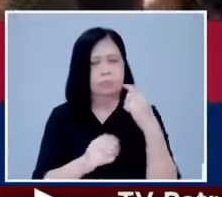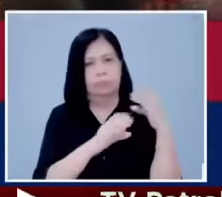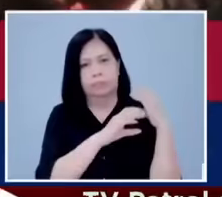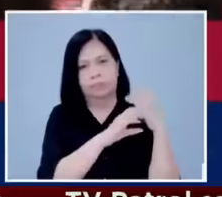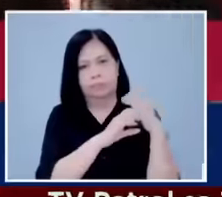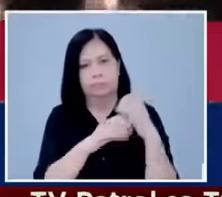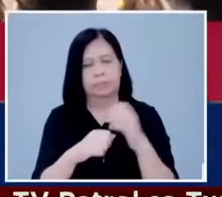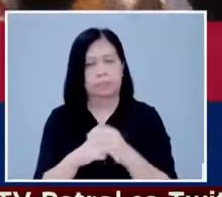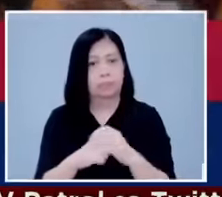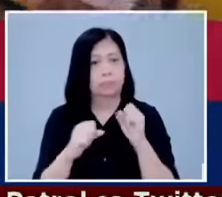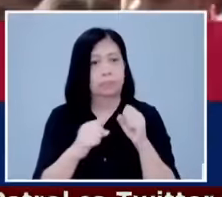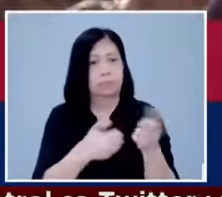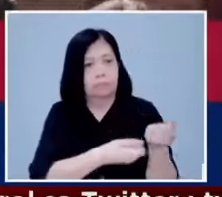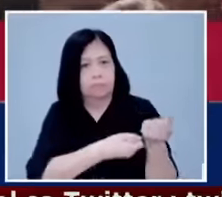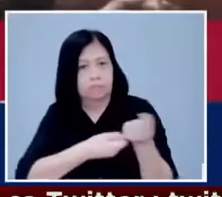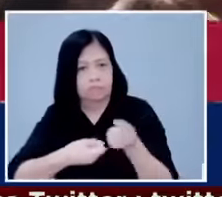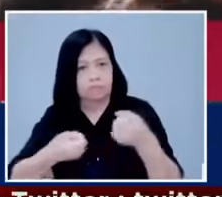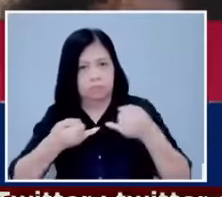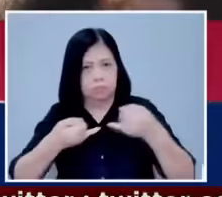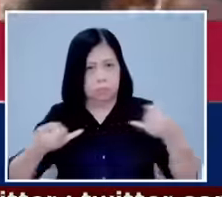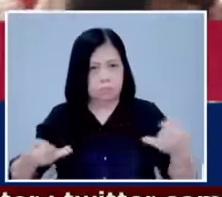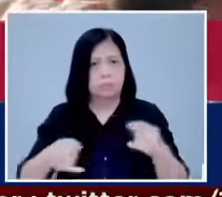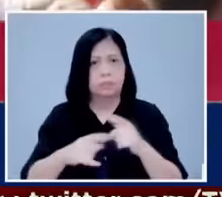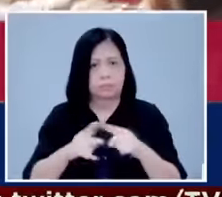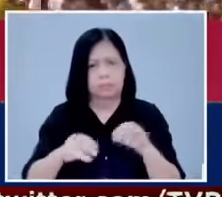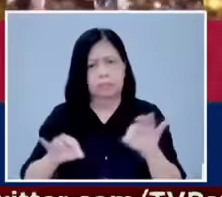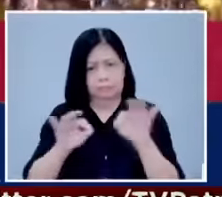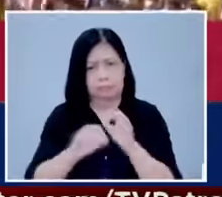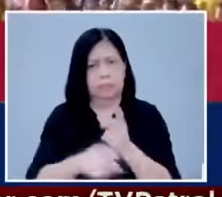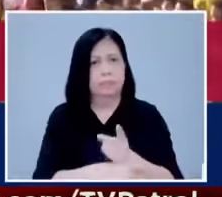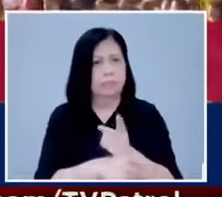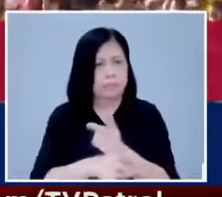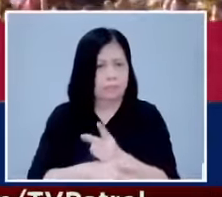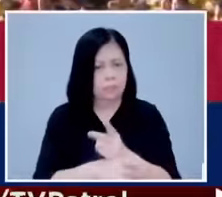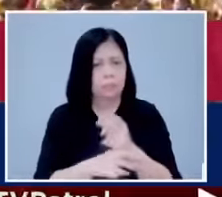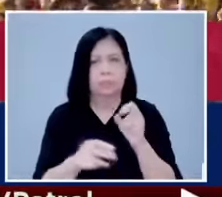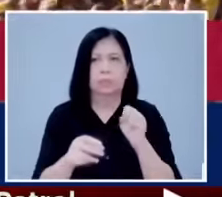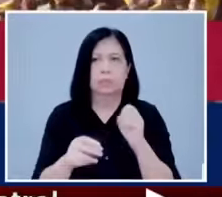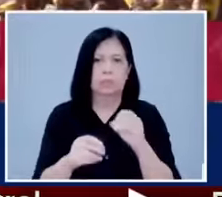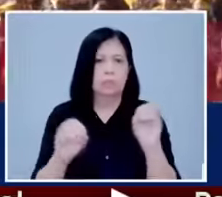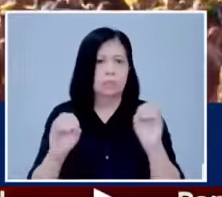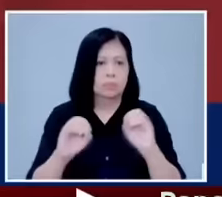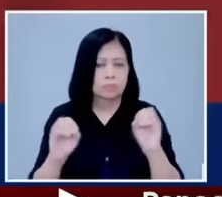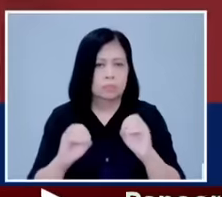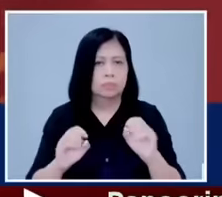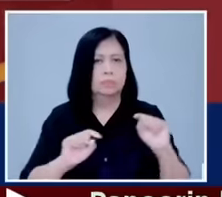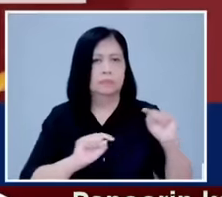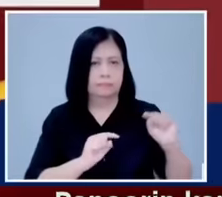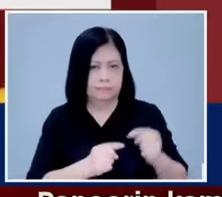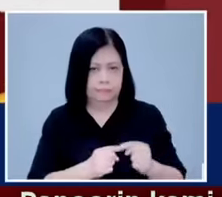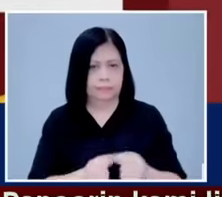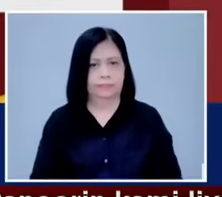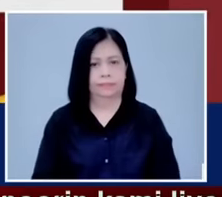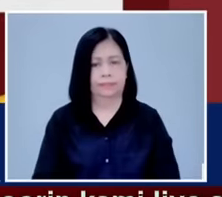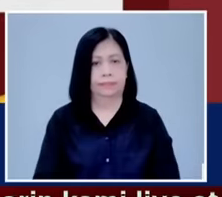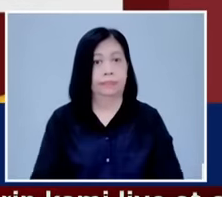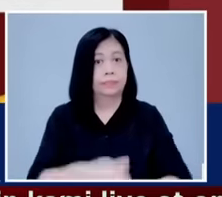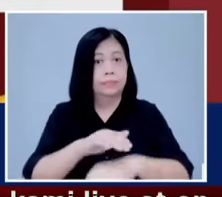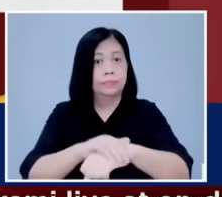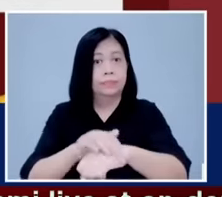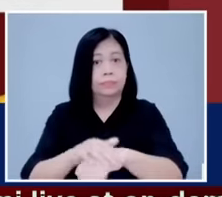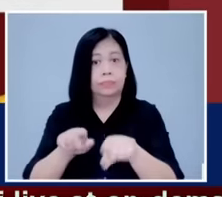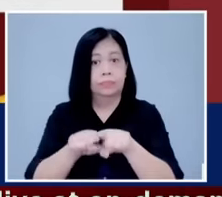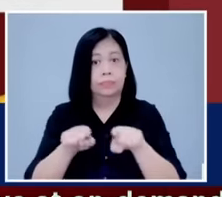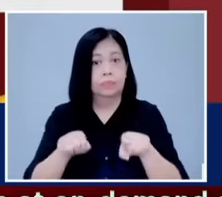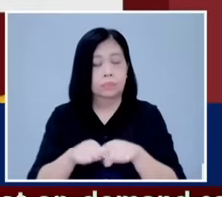pong humila sa lubid. Maging maingat po tayo para wala talagang masaktan. Inaabisuhan rin ang mga